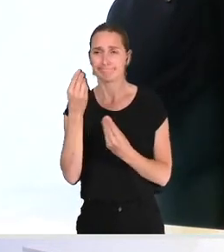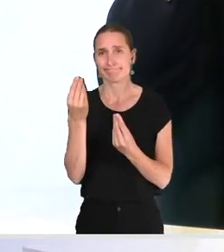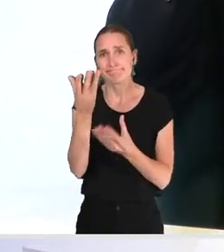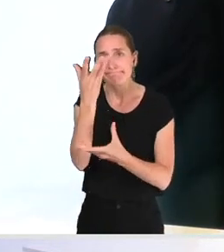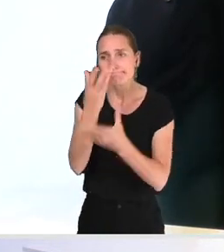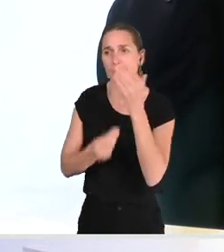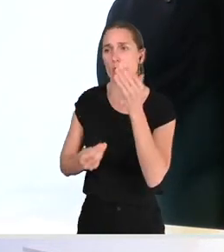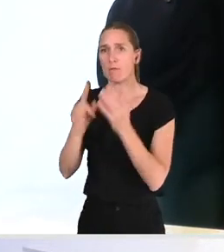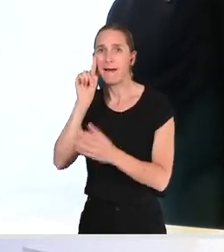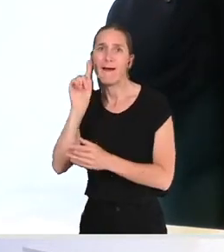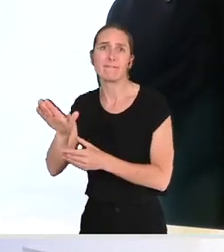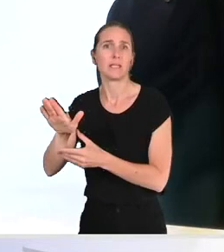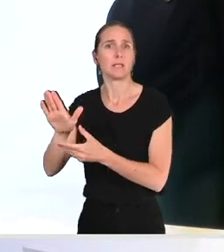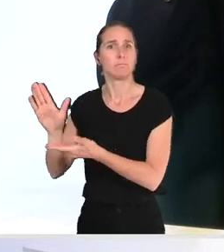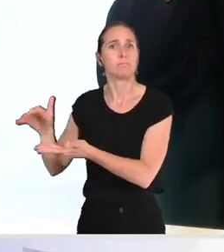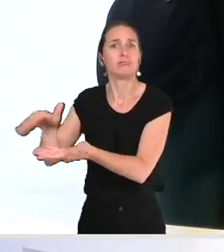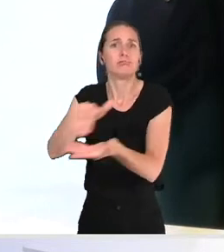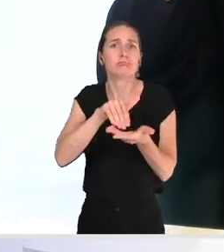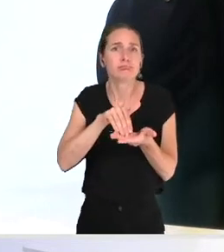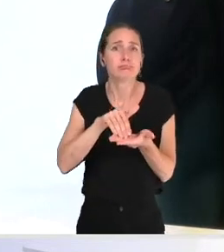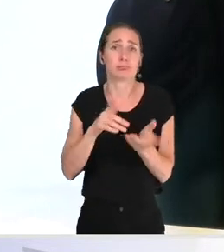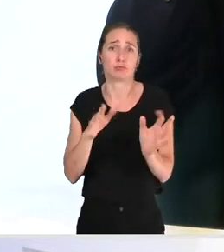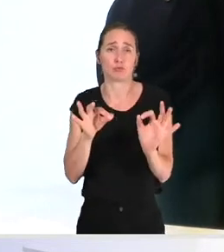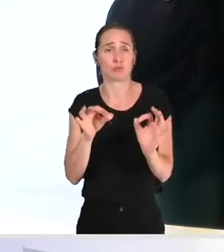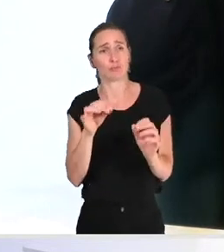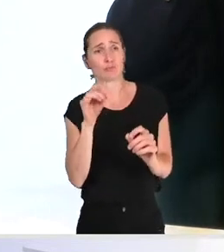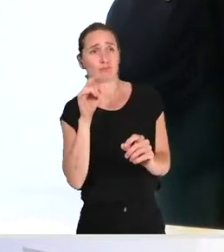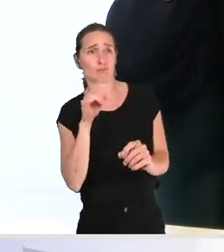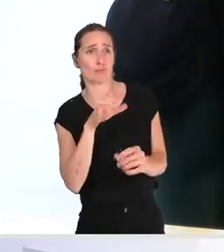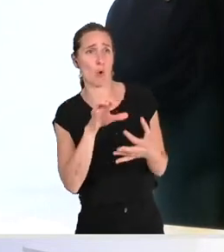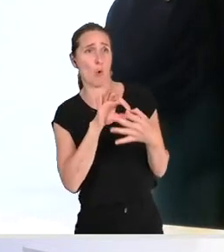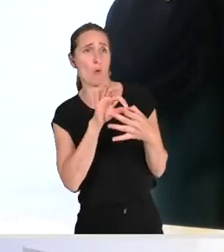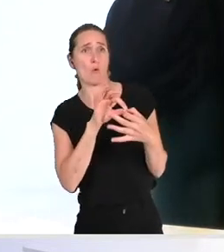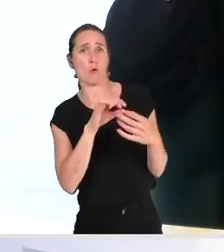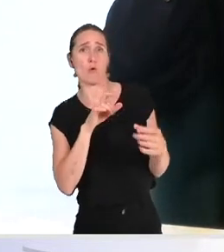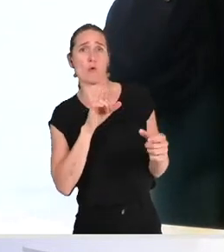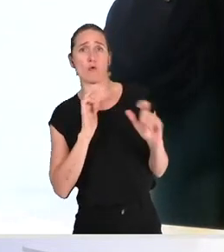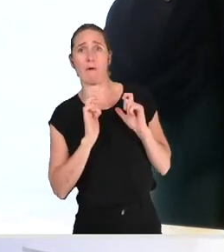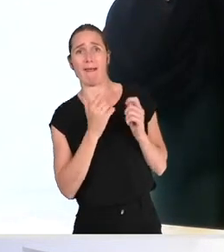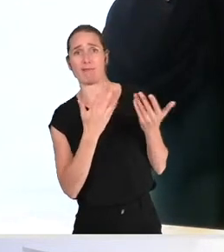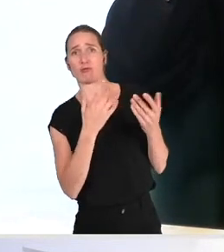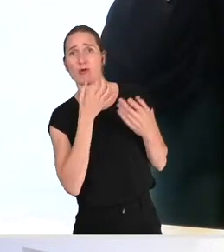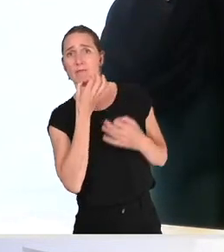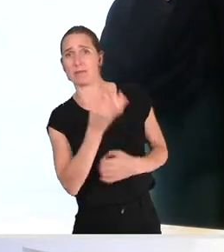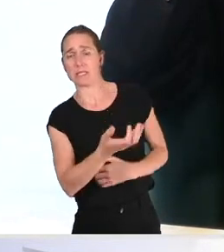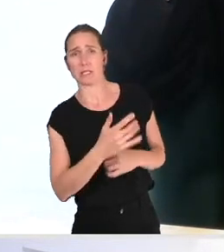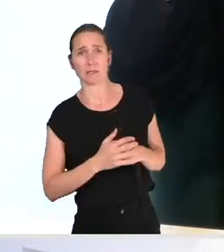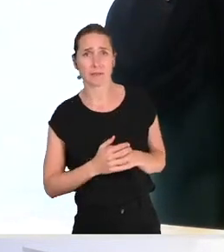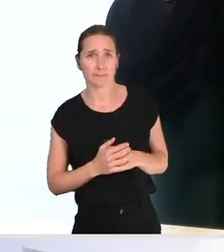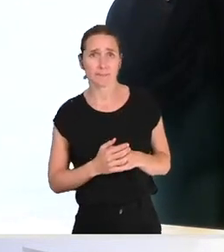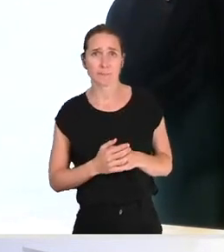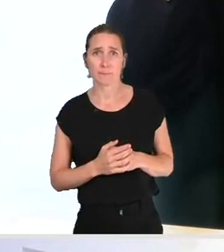moins qu'on puisse dire. Pascal Clouer vient de nous l'expliquer très largement. Vous manquez également